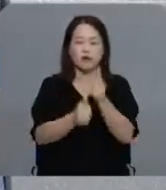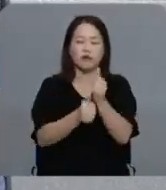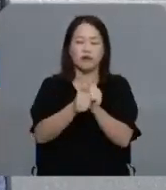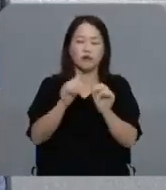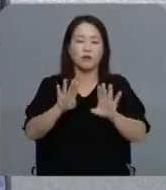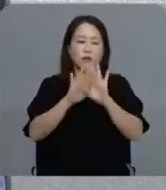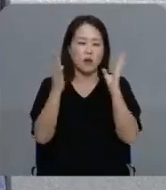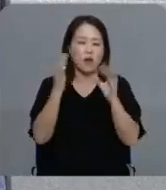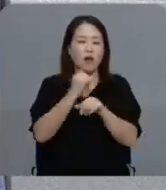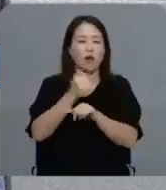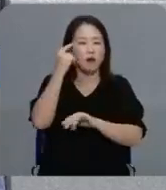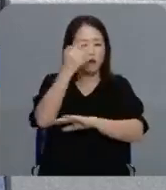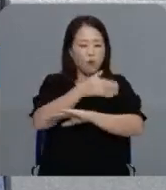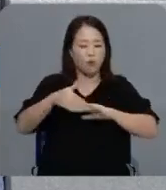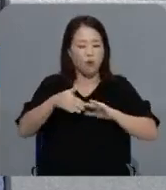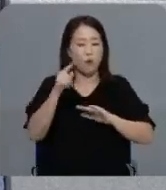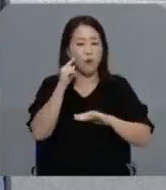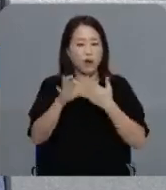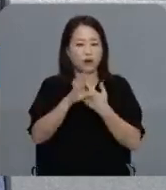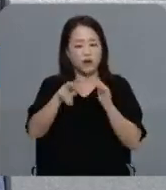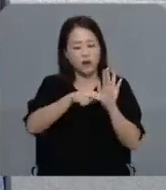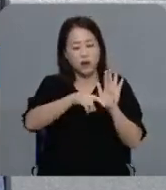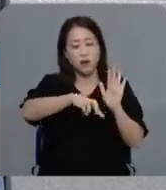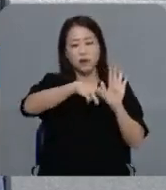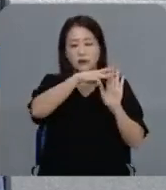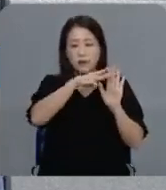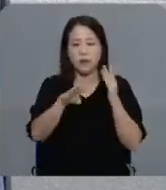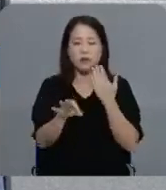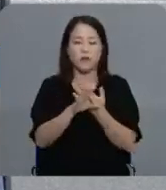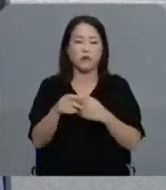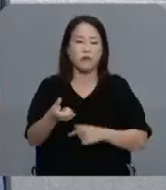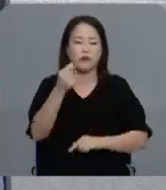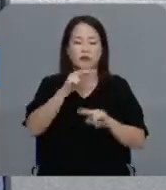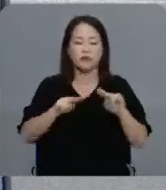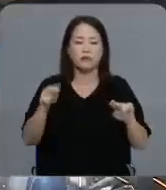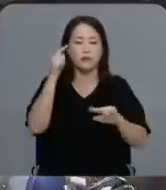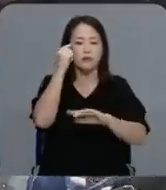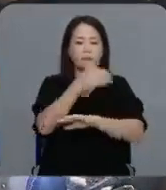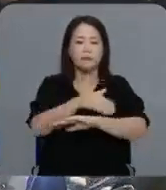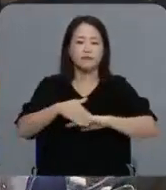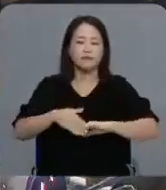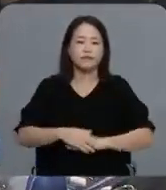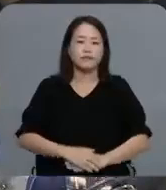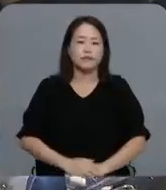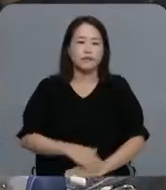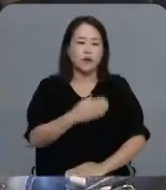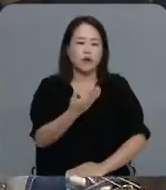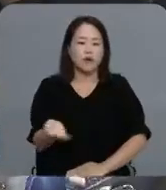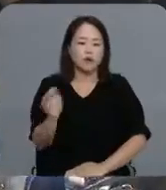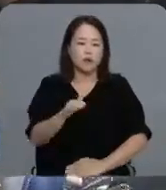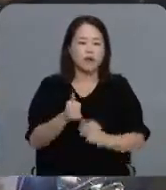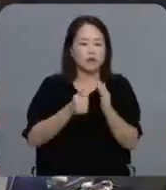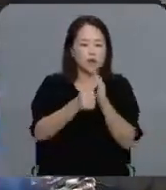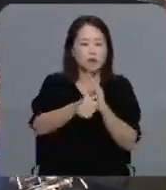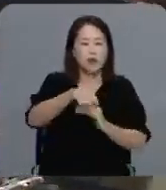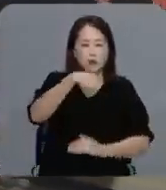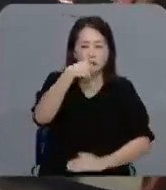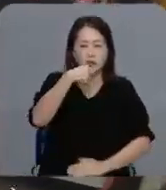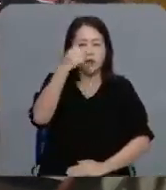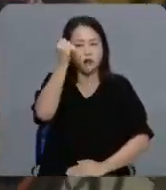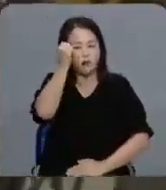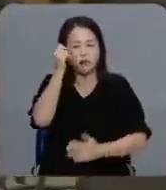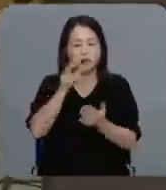있고요. 3단계로 올라갈 것은 대회를 바로 취소할 계획입니다. 하지만 선수단 식사와 숙소 문제에